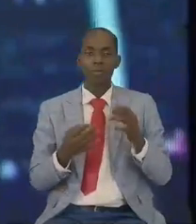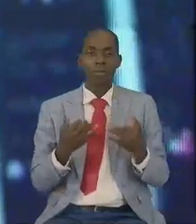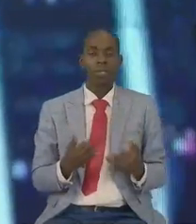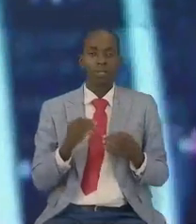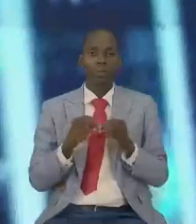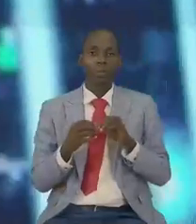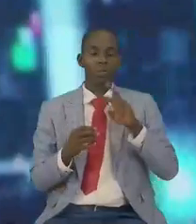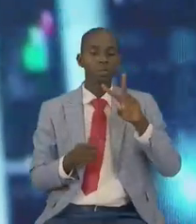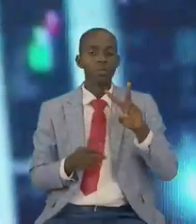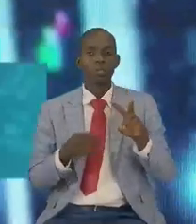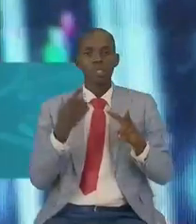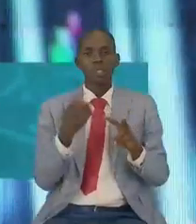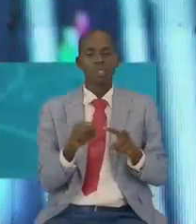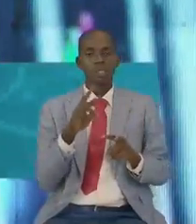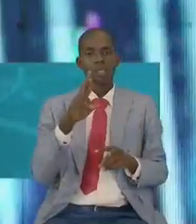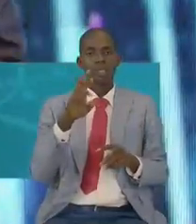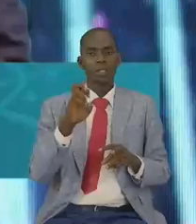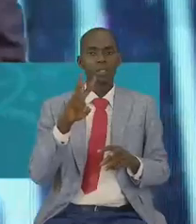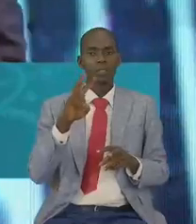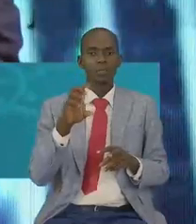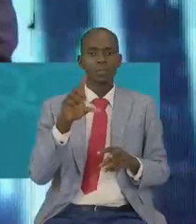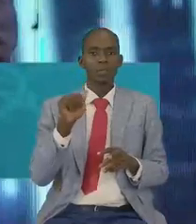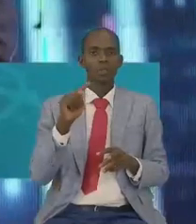Deuxième point maintenant, la révélation par sa